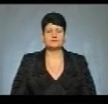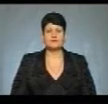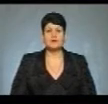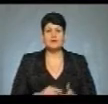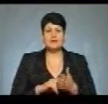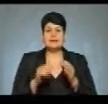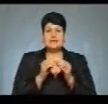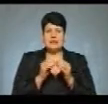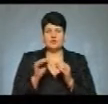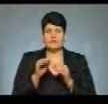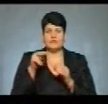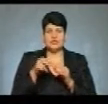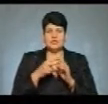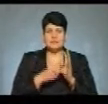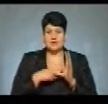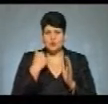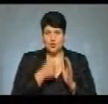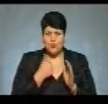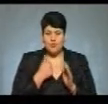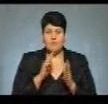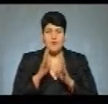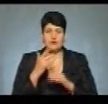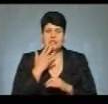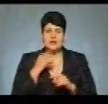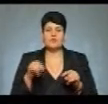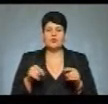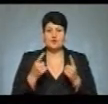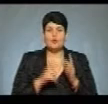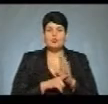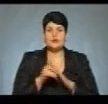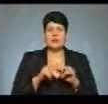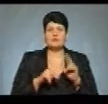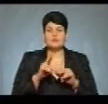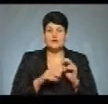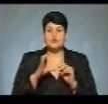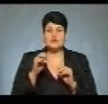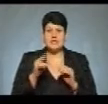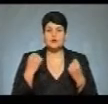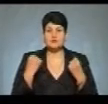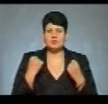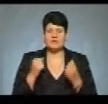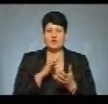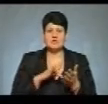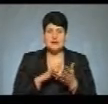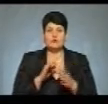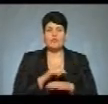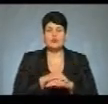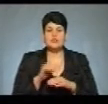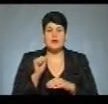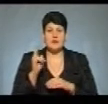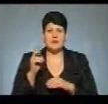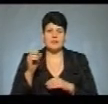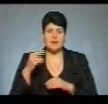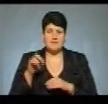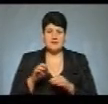Зазначу, 10 жовтня 2017 року у парку Національного відродження почали будівництво соціально-спортивного центру «Вулична академія».